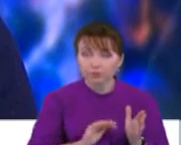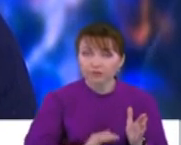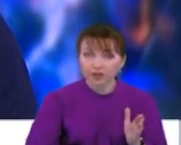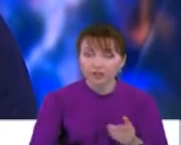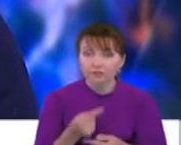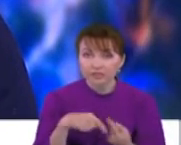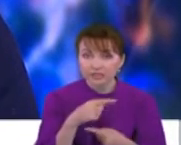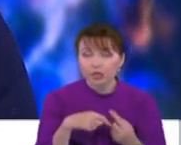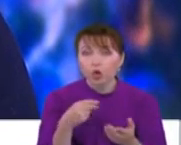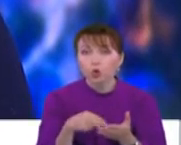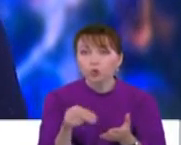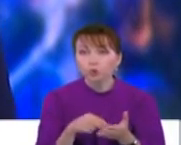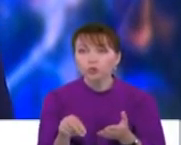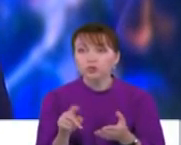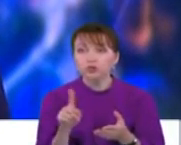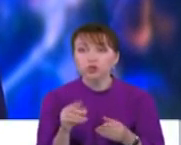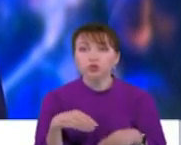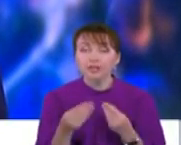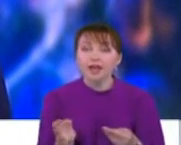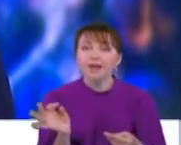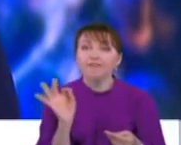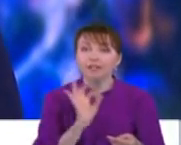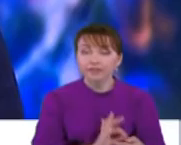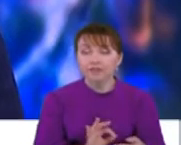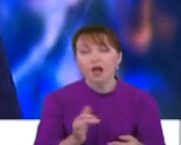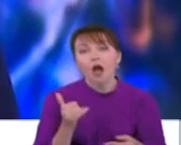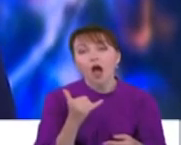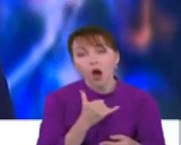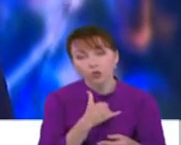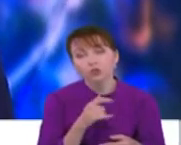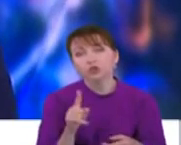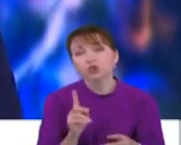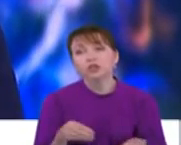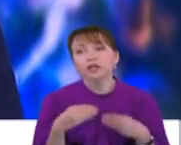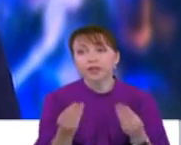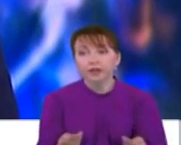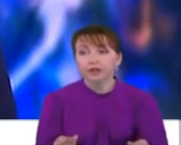бізнес купується те, що дає ефективність, так. А в нас те, що дає